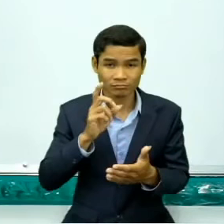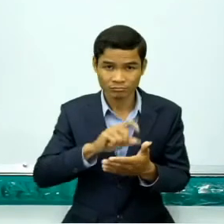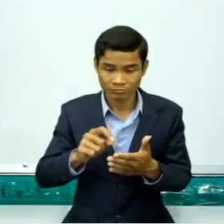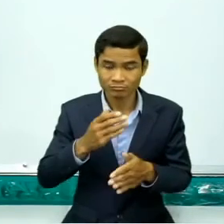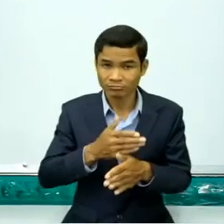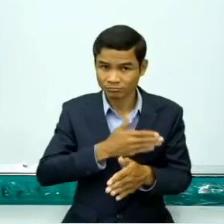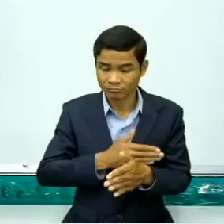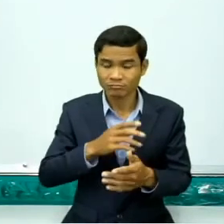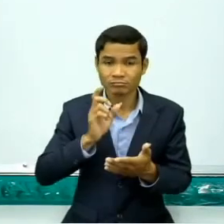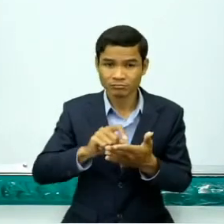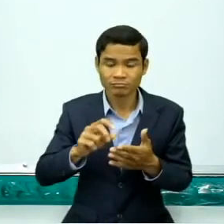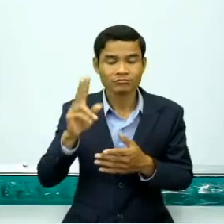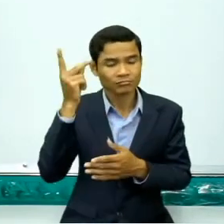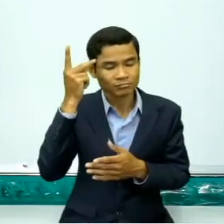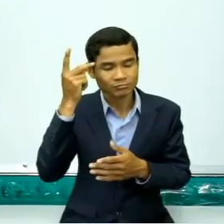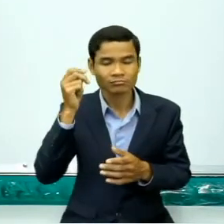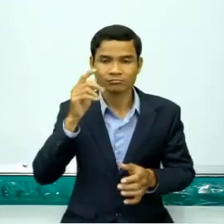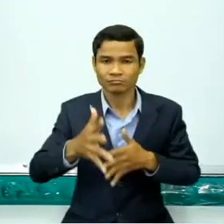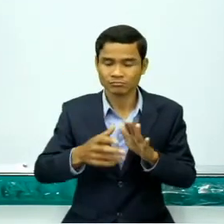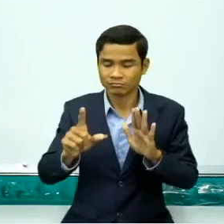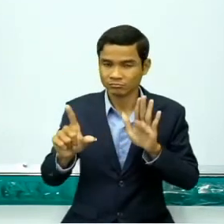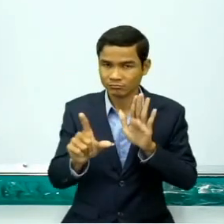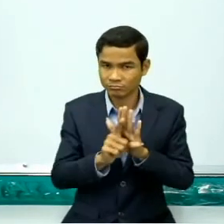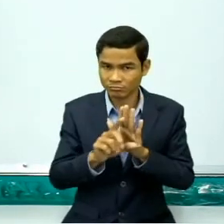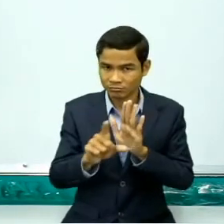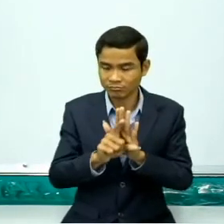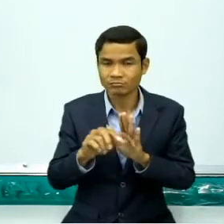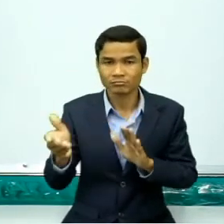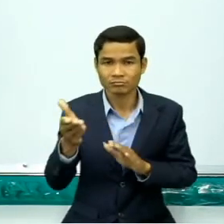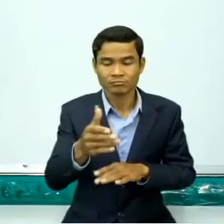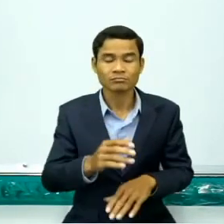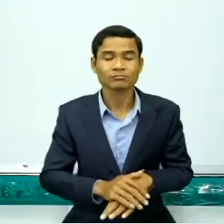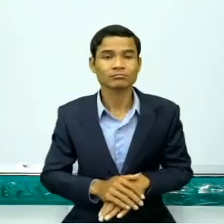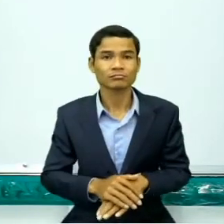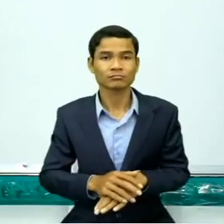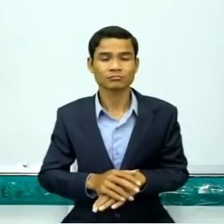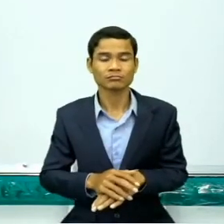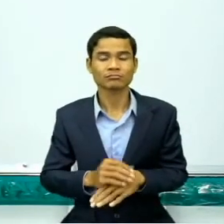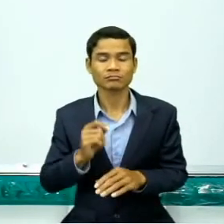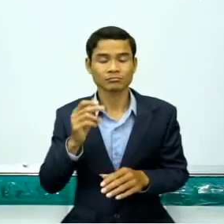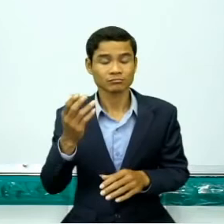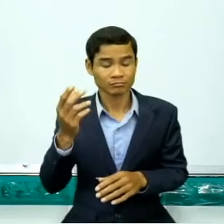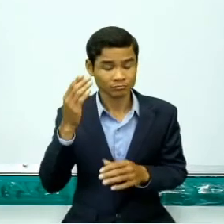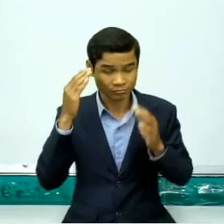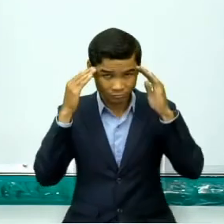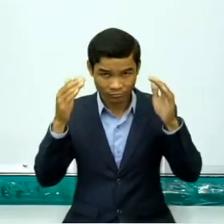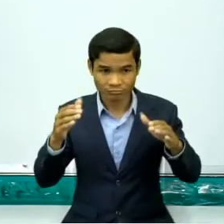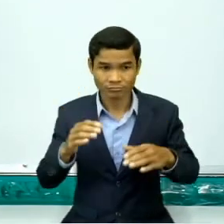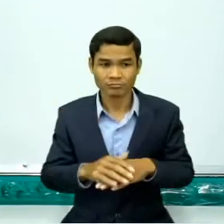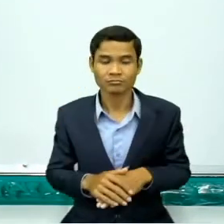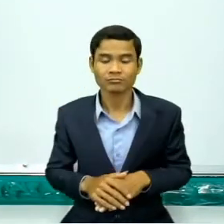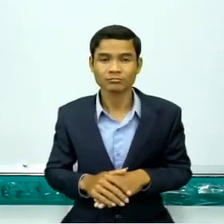cất. Hai nâng thai bàn lứ, lư lư. Chà, ọc cốn, con sẽ đáp.